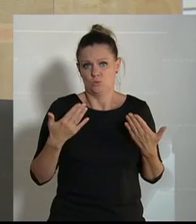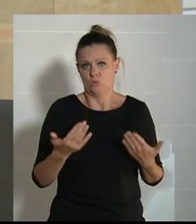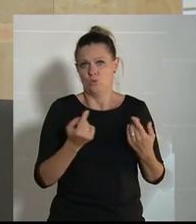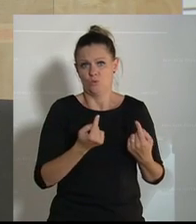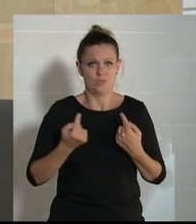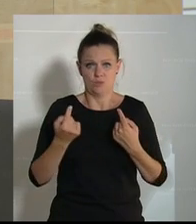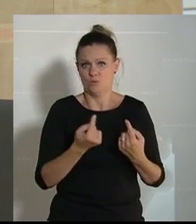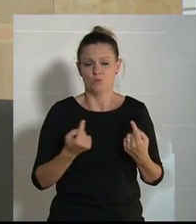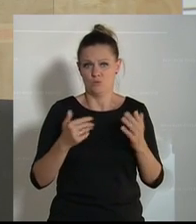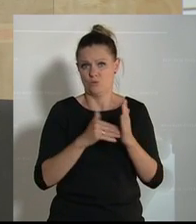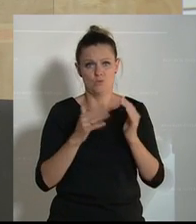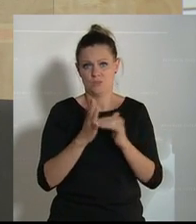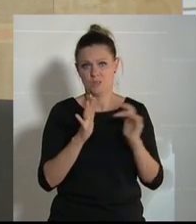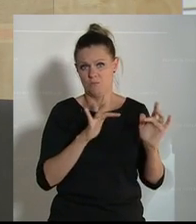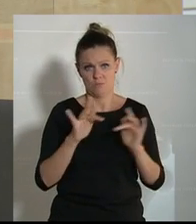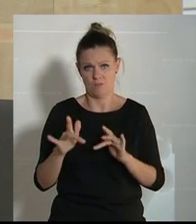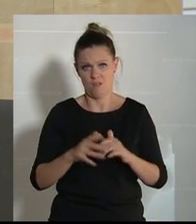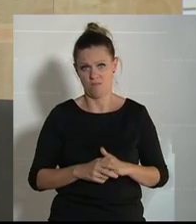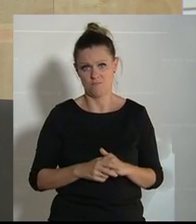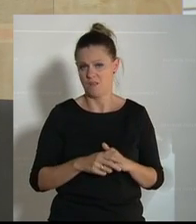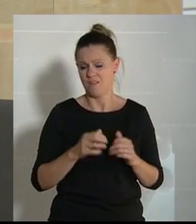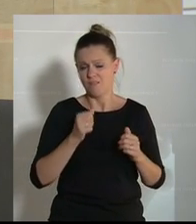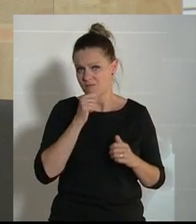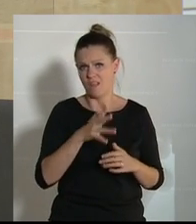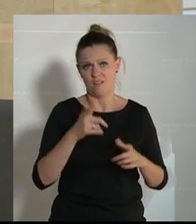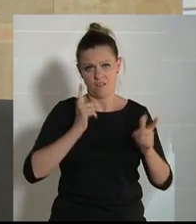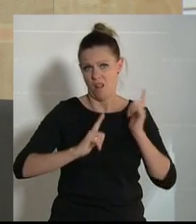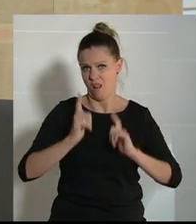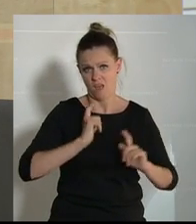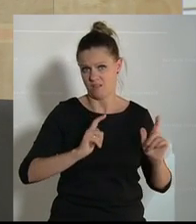in unserem System, so wie wir derzeit leben.